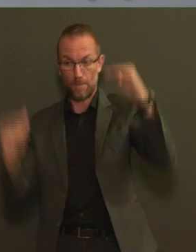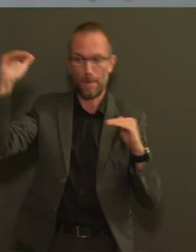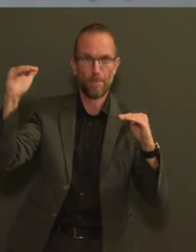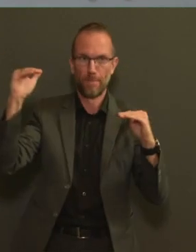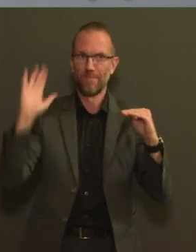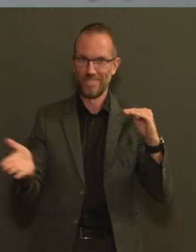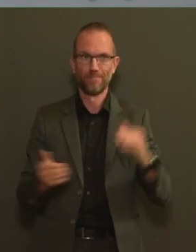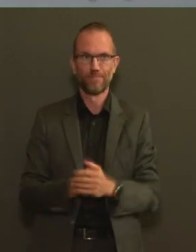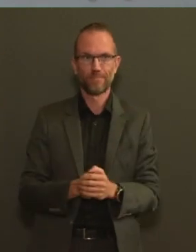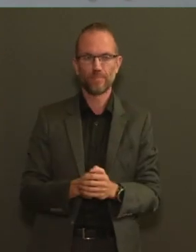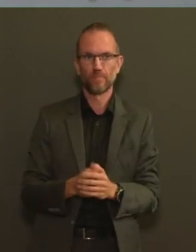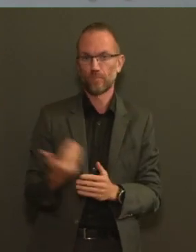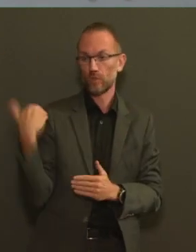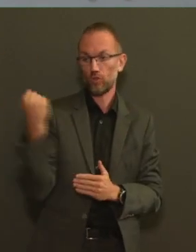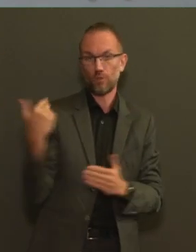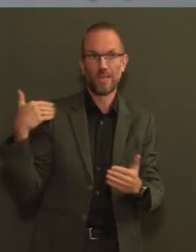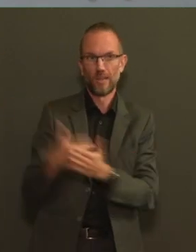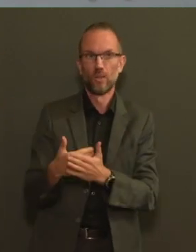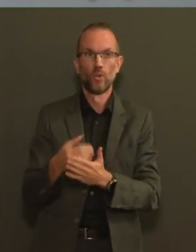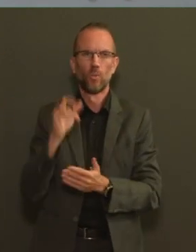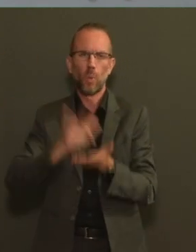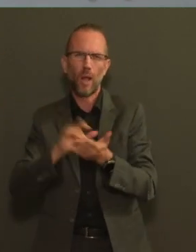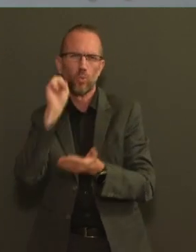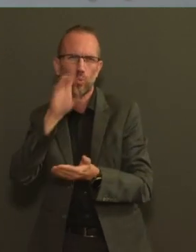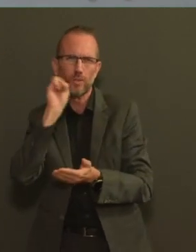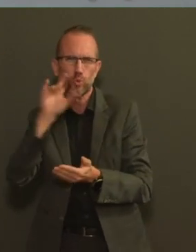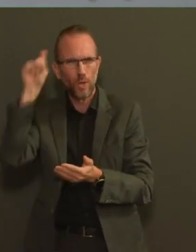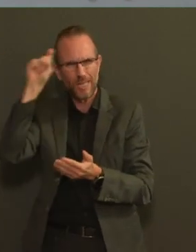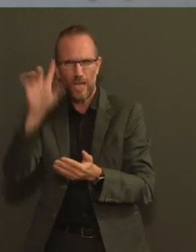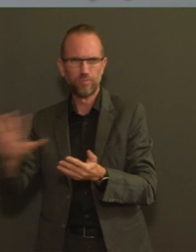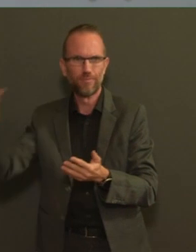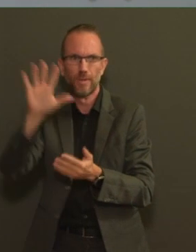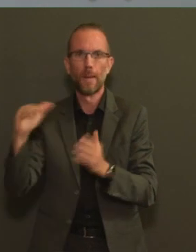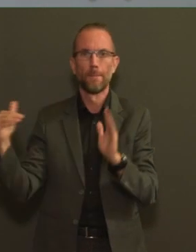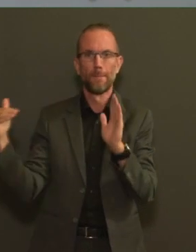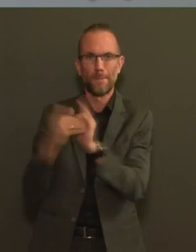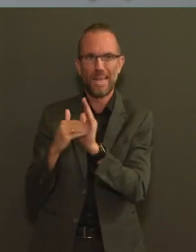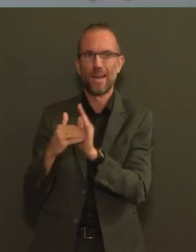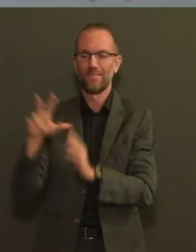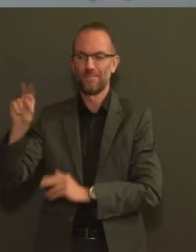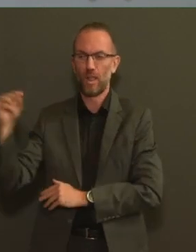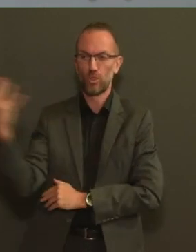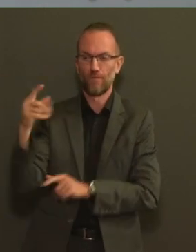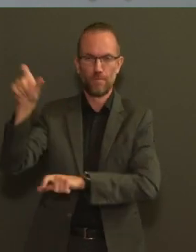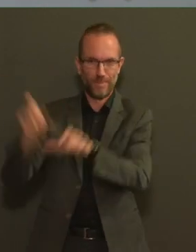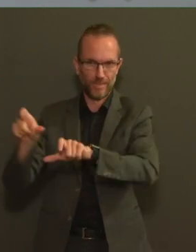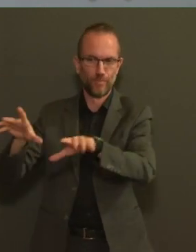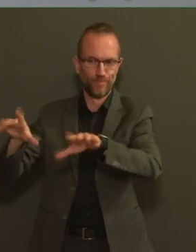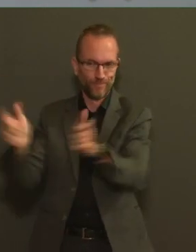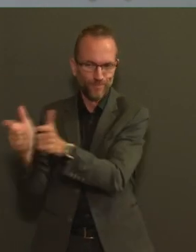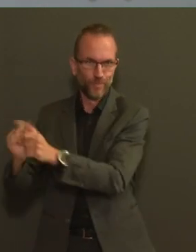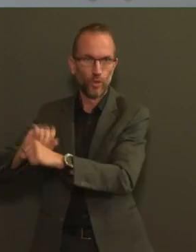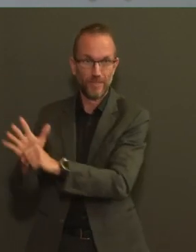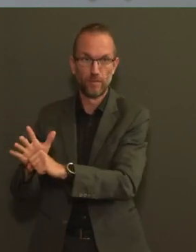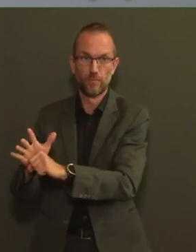de 1028 nouvelles infections par jour, soit une augmentation spectaculaire de 116% par rapport à la semaine